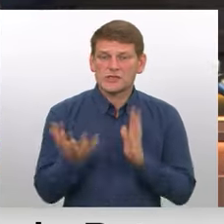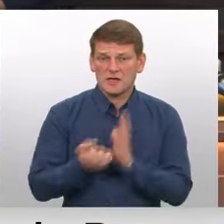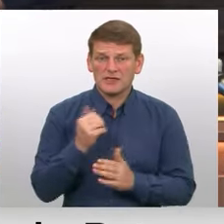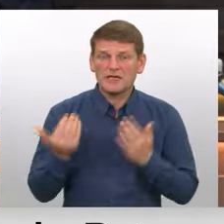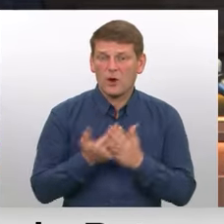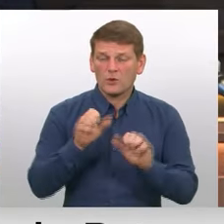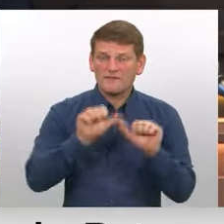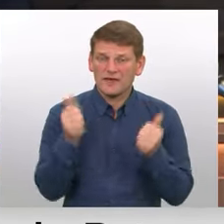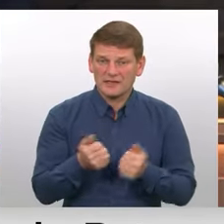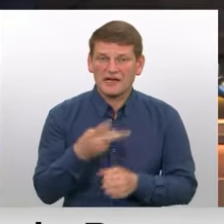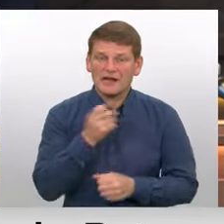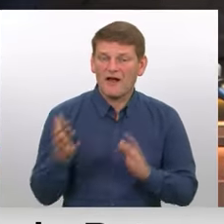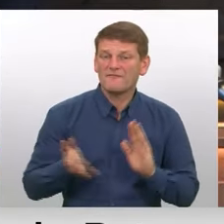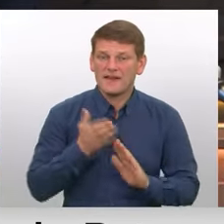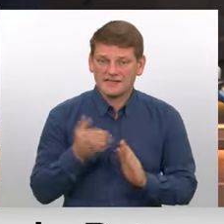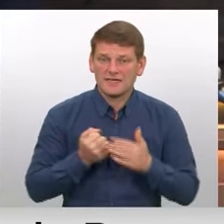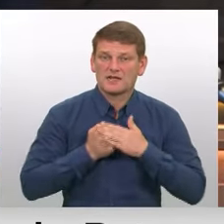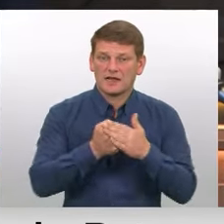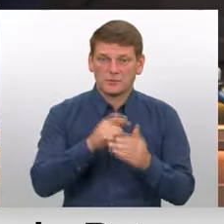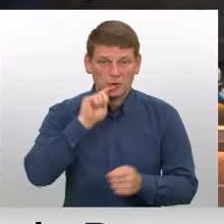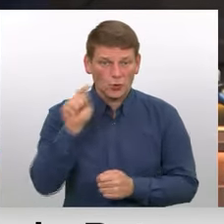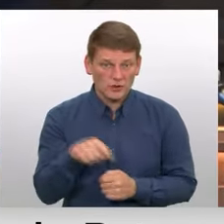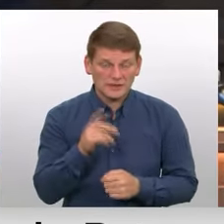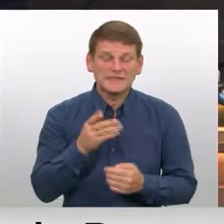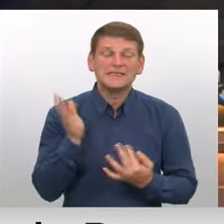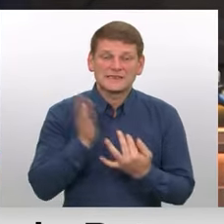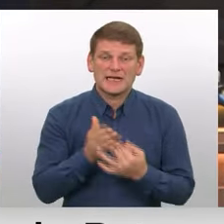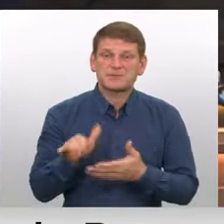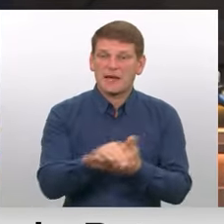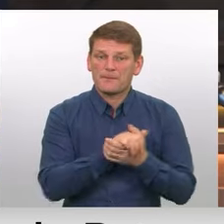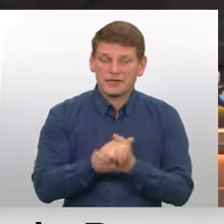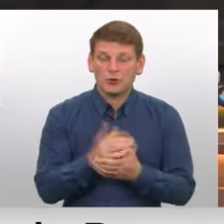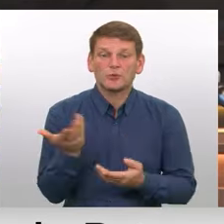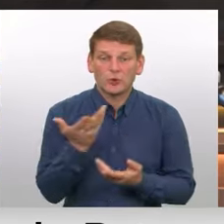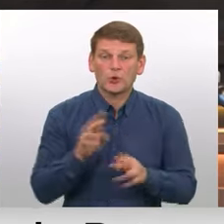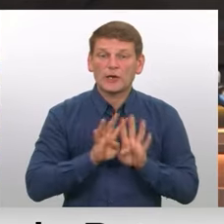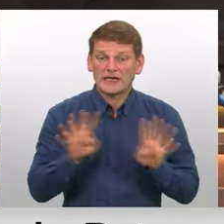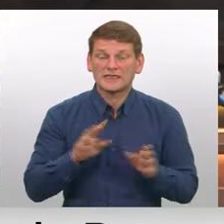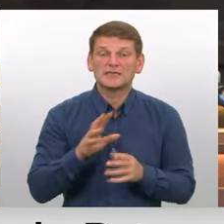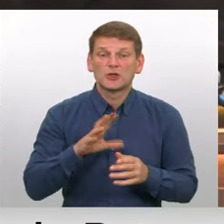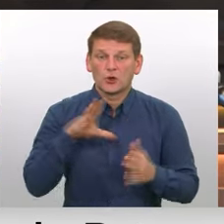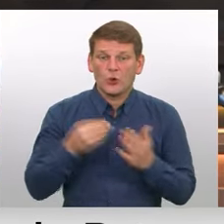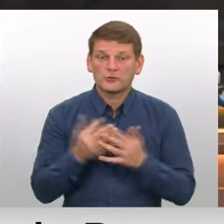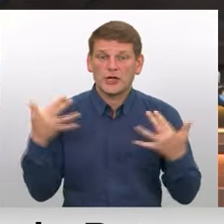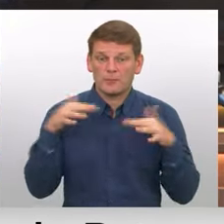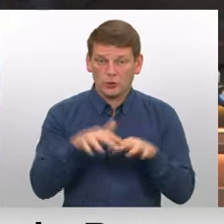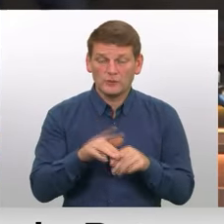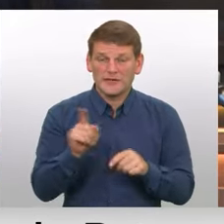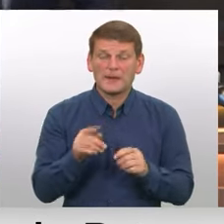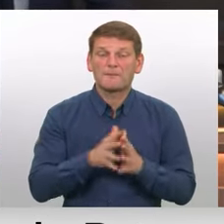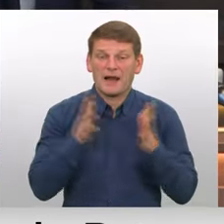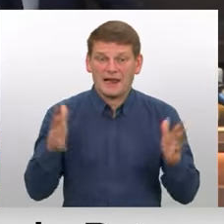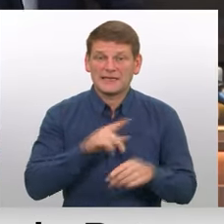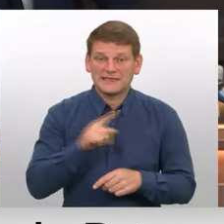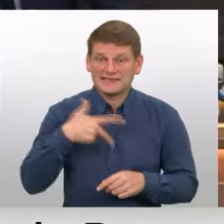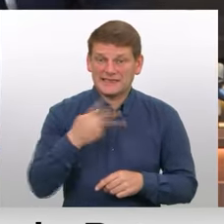jauni veidi, kā veicināt atbalstu Ukrainai starp sabiedrotajiem, kuru rindas kopš iebrukuma ir palielinājušās līdz 32